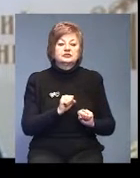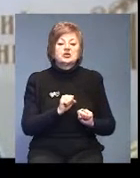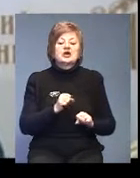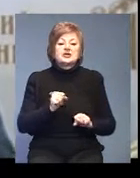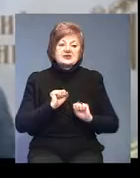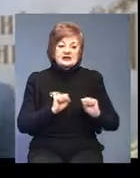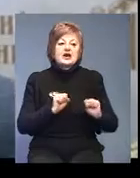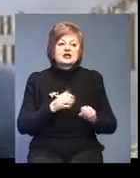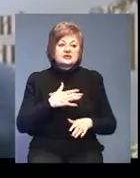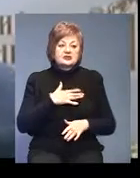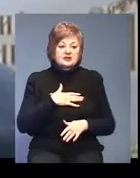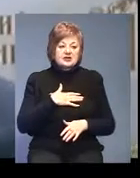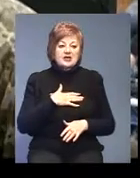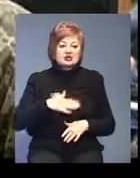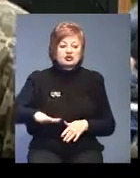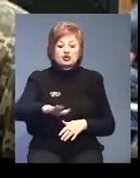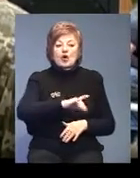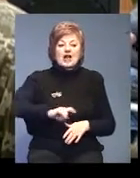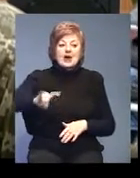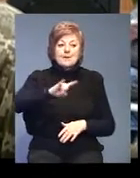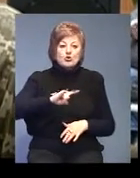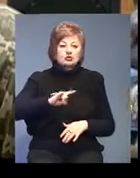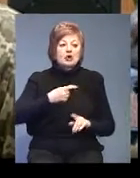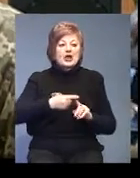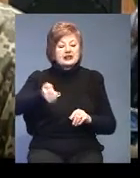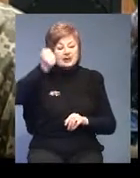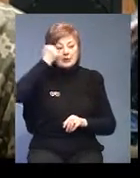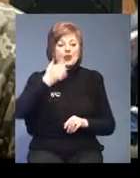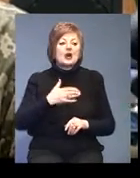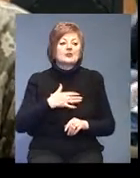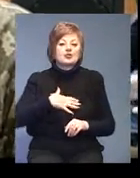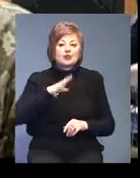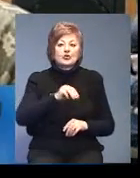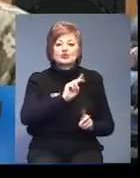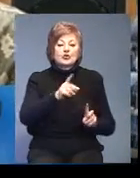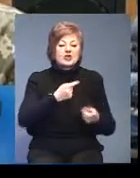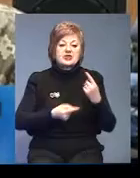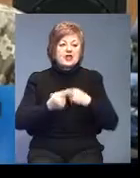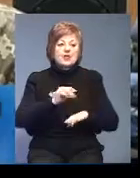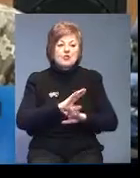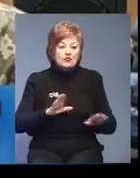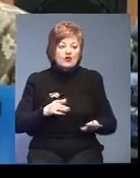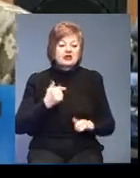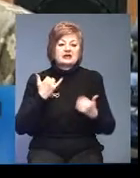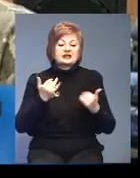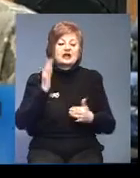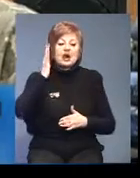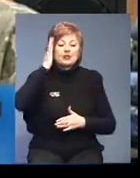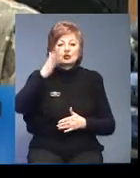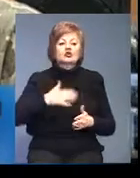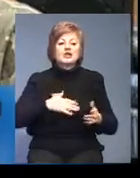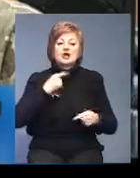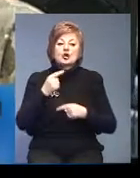захисту аеропорту. Це пам'ять про них, що вони не повернулися. Для майбутніх наших покоління,